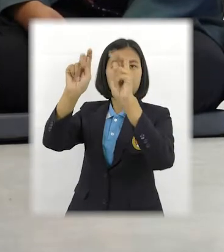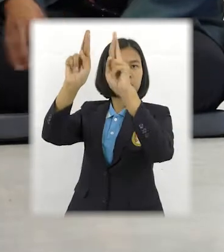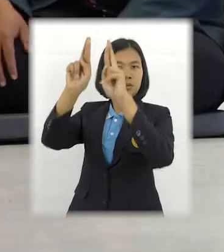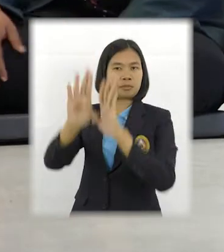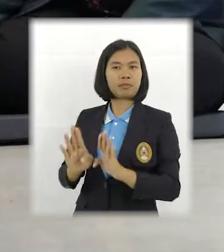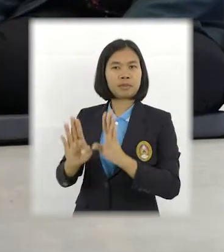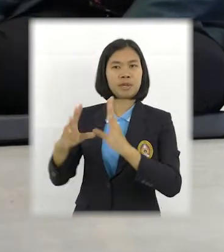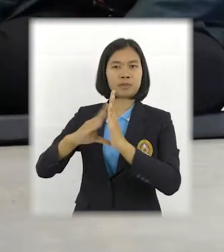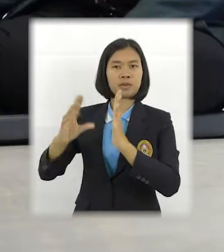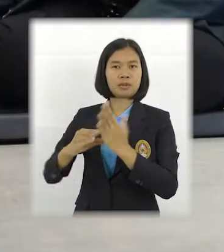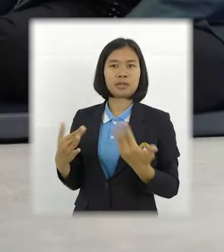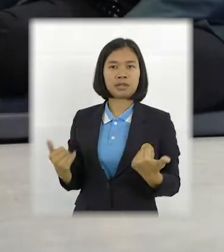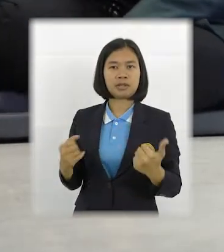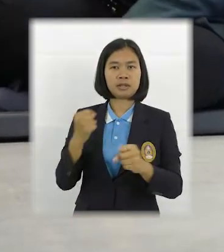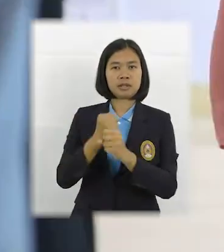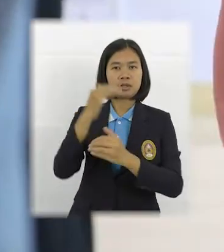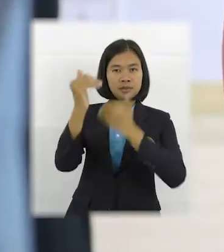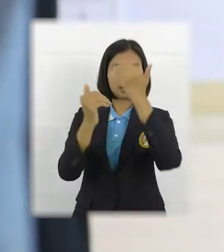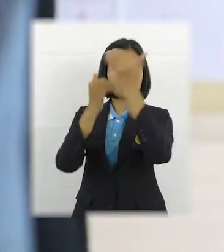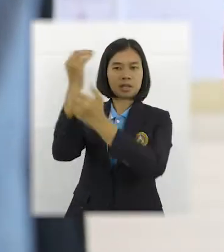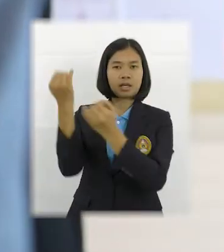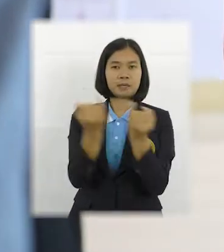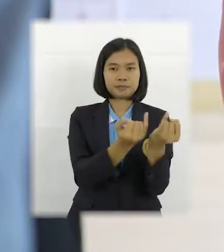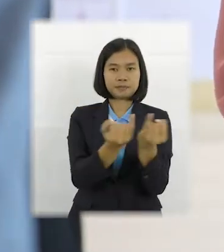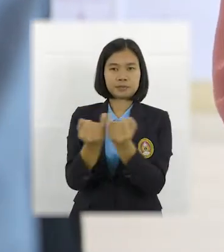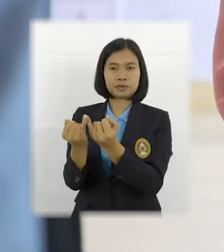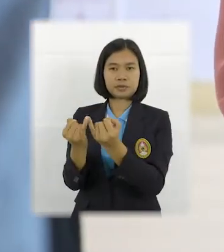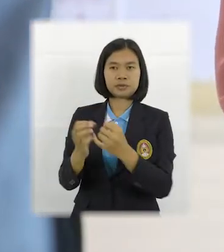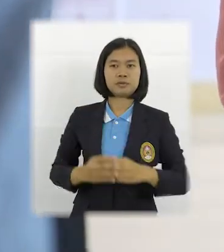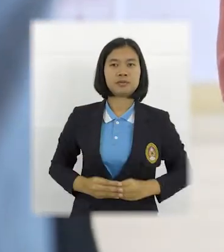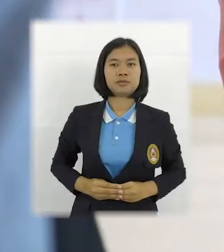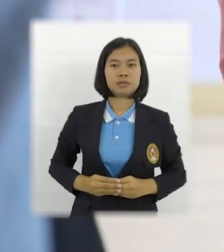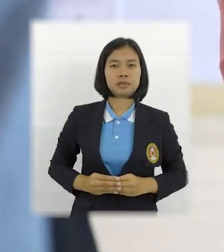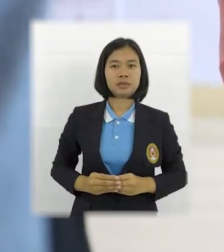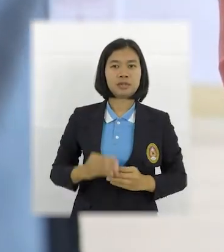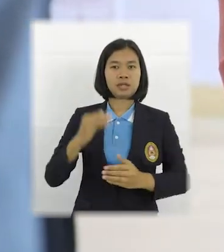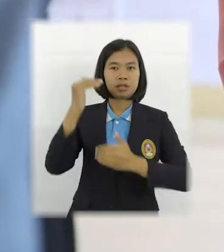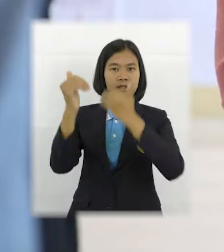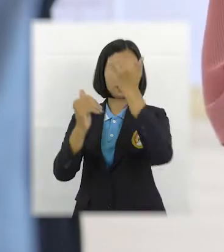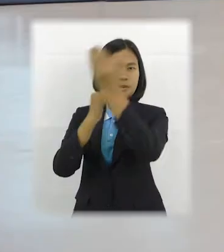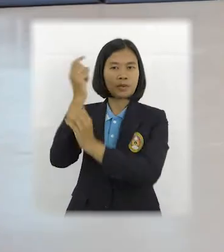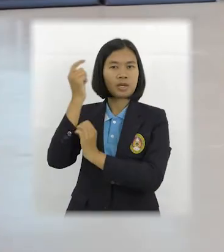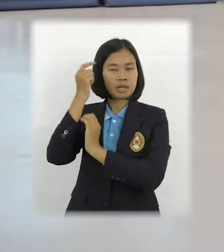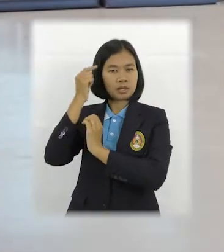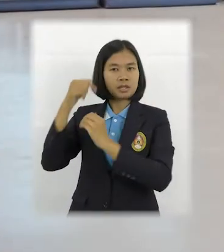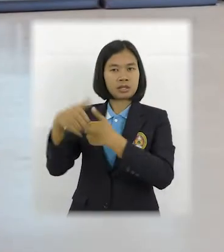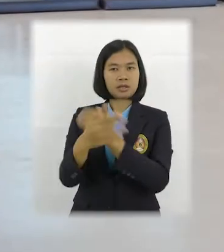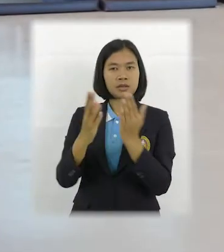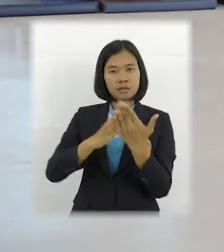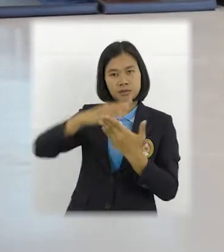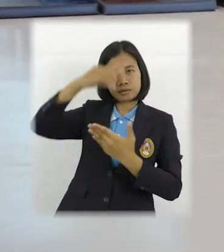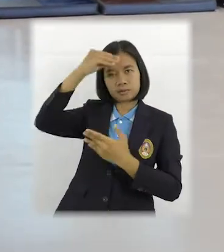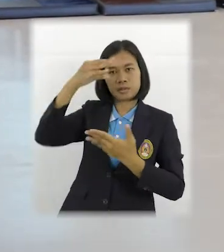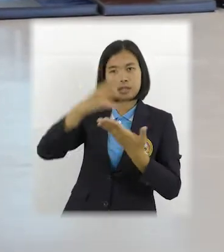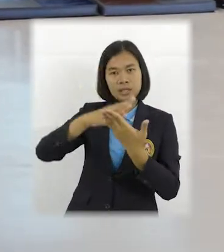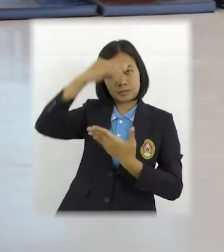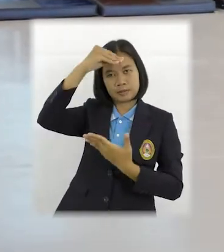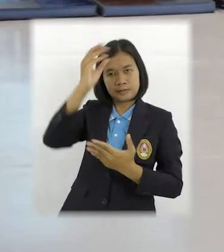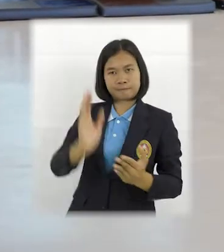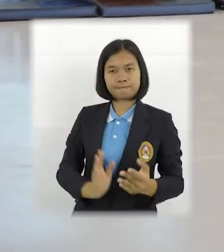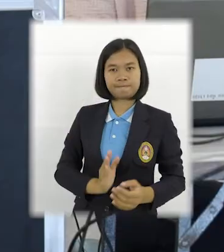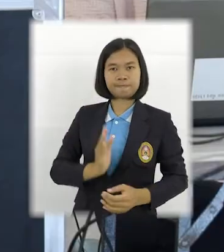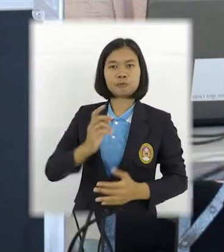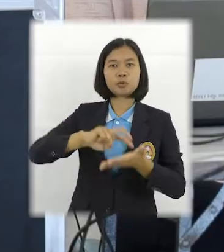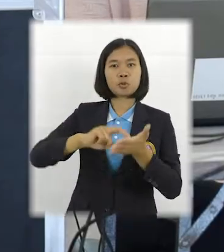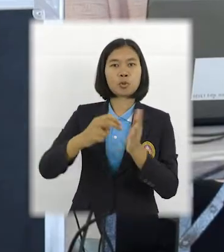ในครั้งนี้ประกอบด้วยกิจกรรมทำความรู้จักสร้างพื้นที่ปลอดภัยกิจกรรมคิดสูตรปรุงสุกในชั้นเรียนเรียนอย่าง